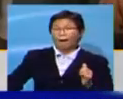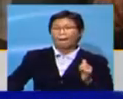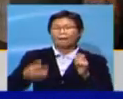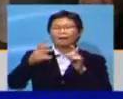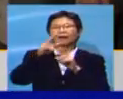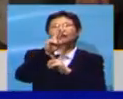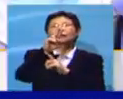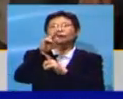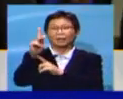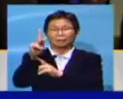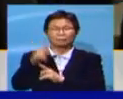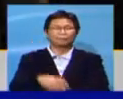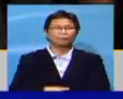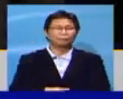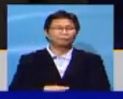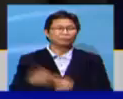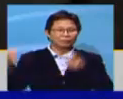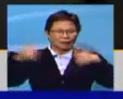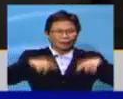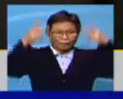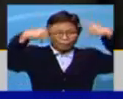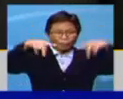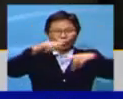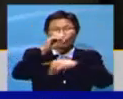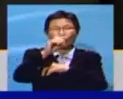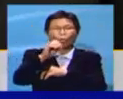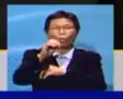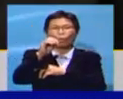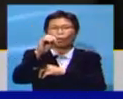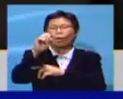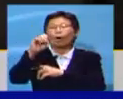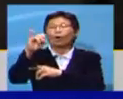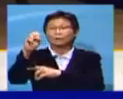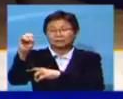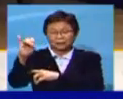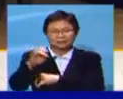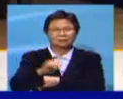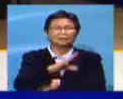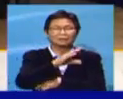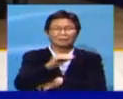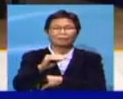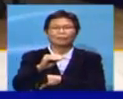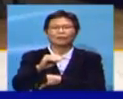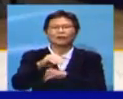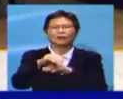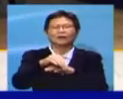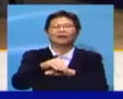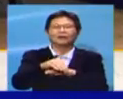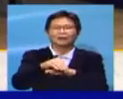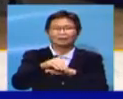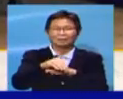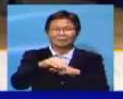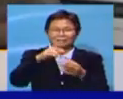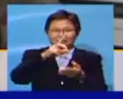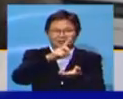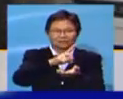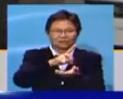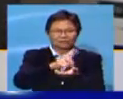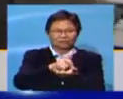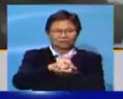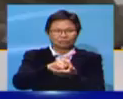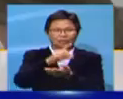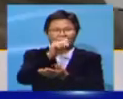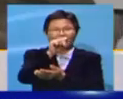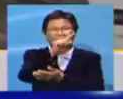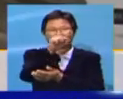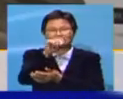Ahmad Rasidi hazizi hadir sama pengarah OSIS Dr Farhan nizami dan fellow pengajian Islam OSIS Datuk Dr Afifi